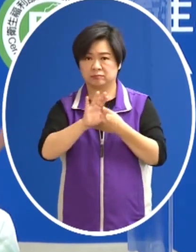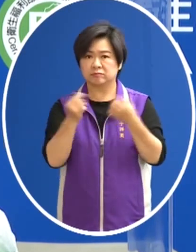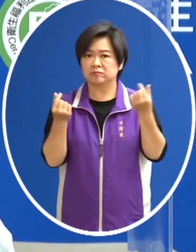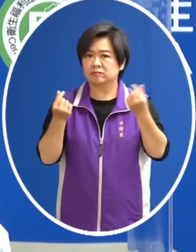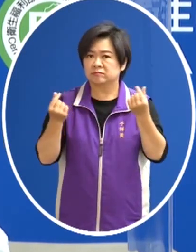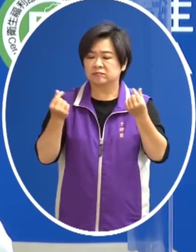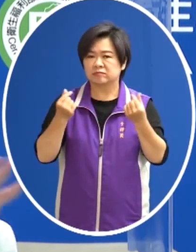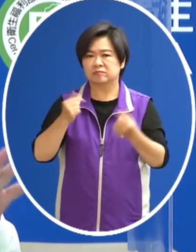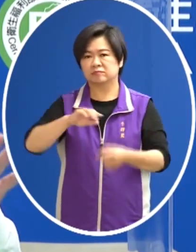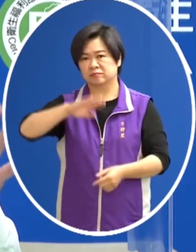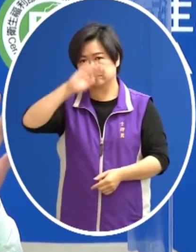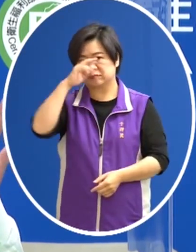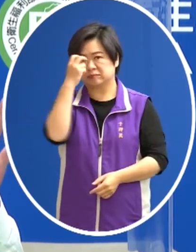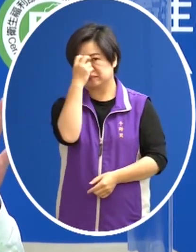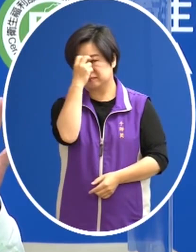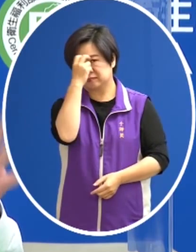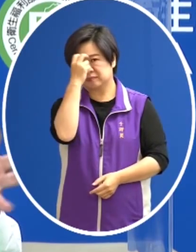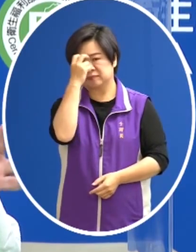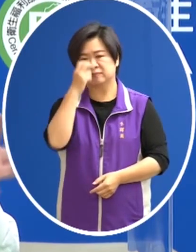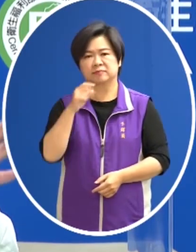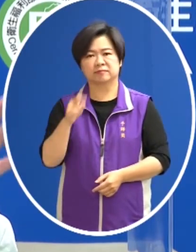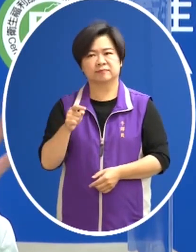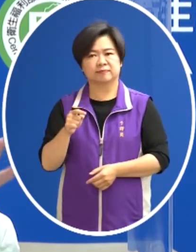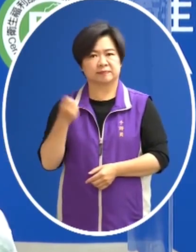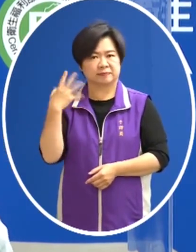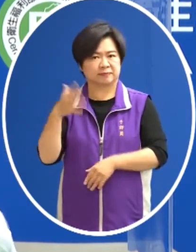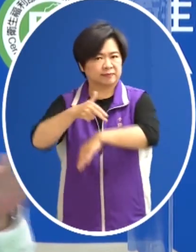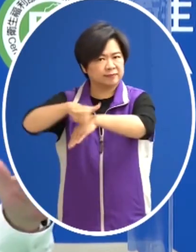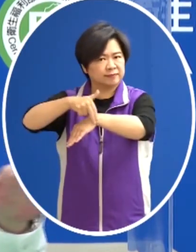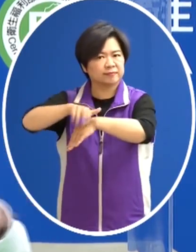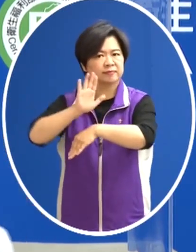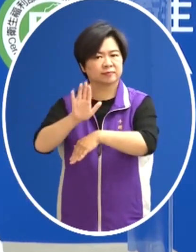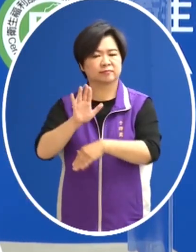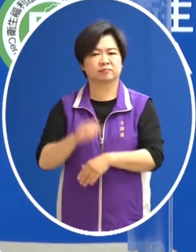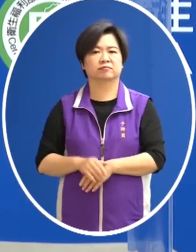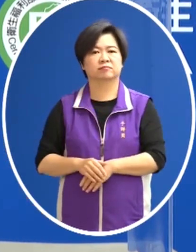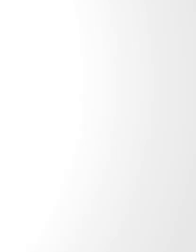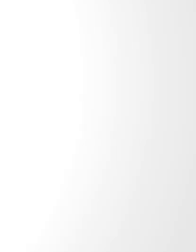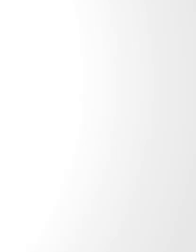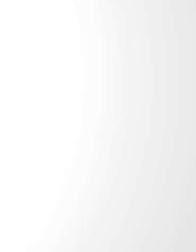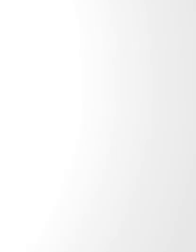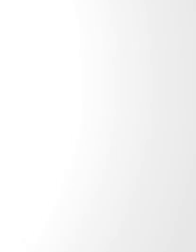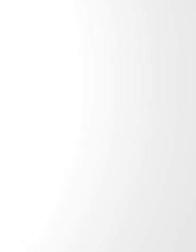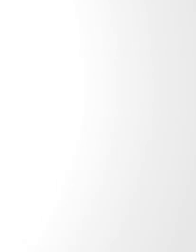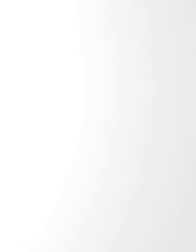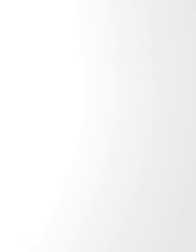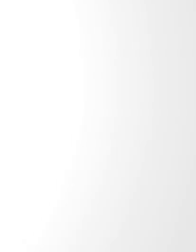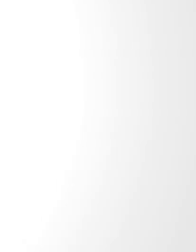对于检疫的一些的一个新的方式，那都会统一来办理。